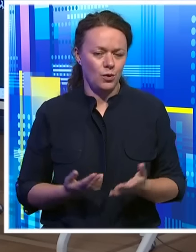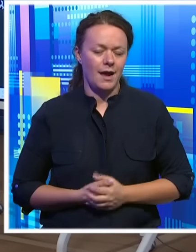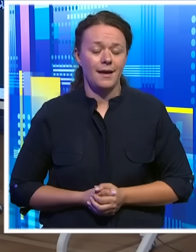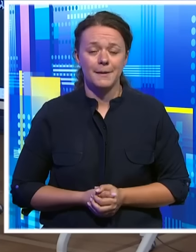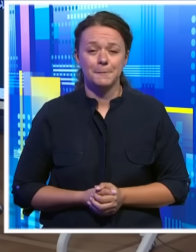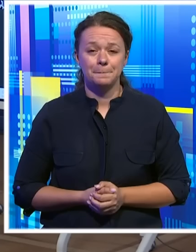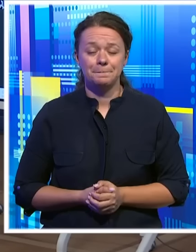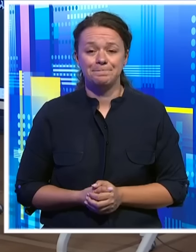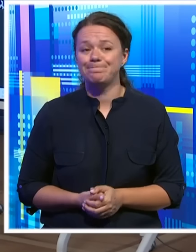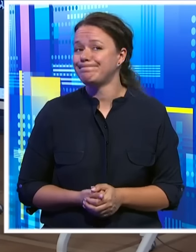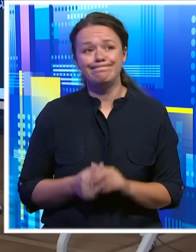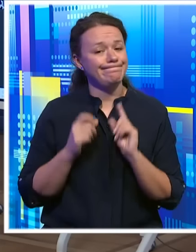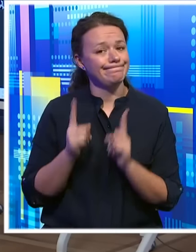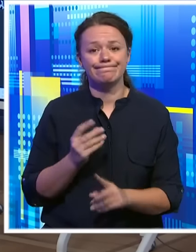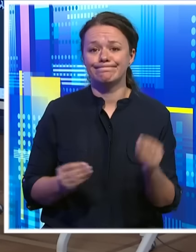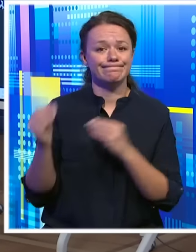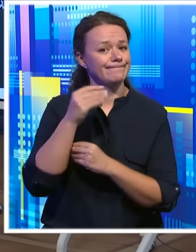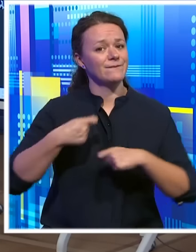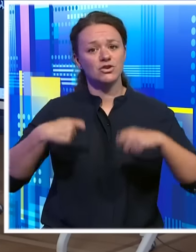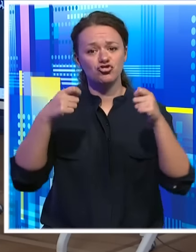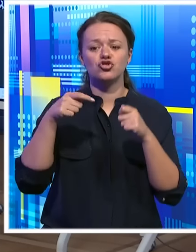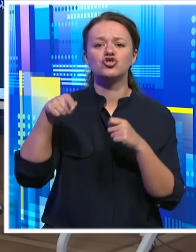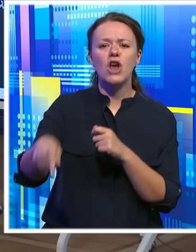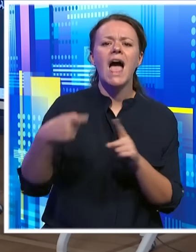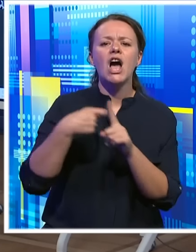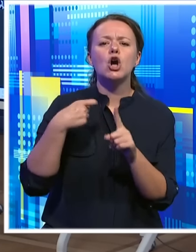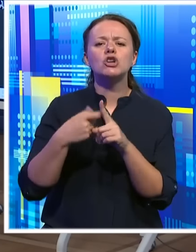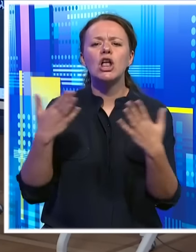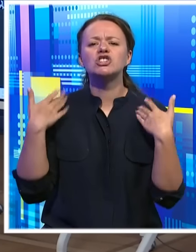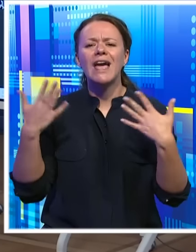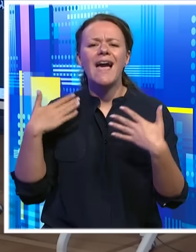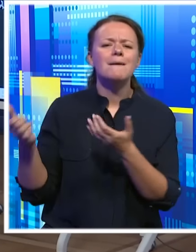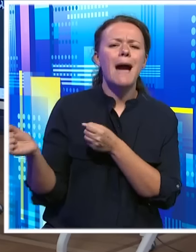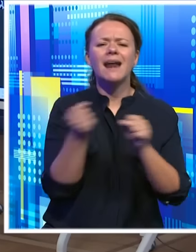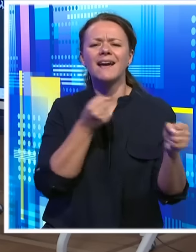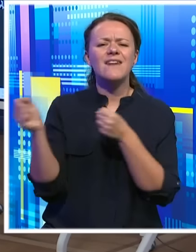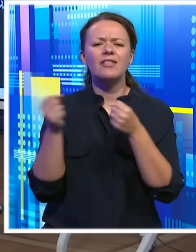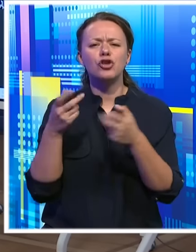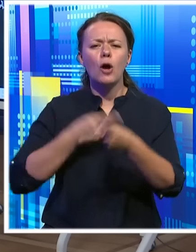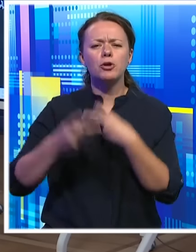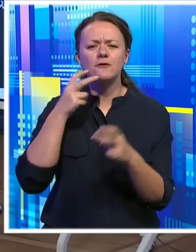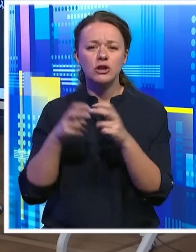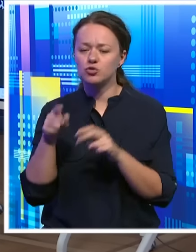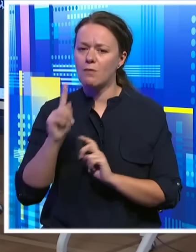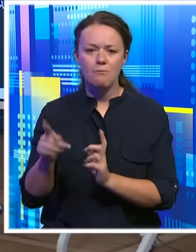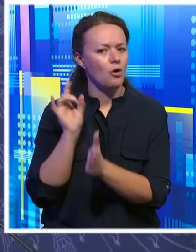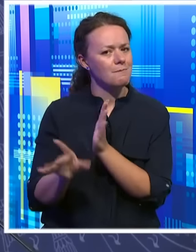Ali morat ćemo da gradimo više. Mora da se požuri sa Kostolačkim vetroparkom, mora da se pođe sa